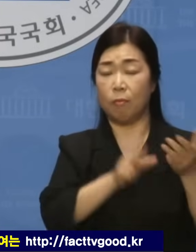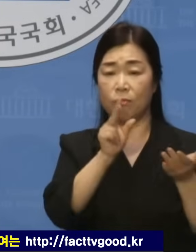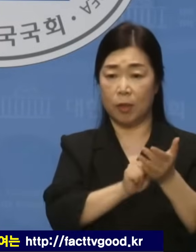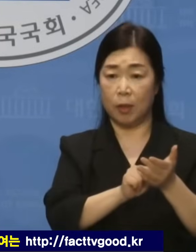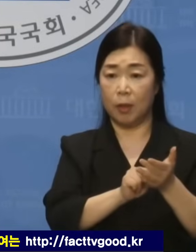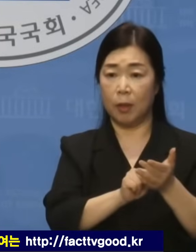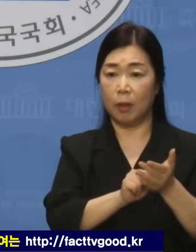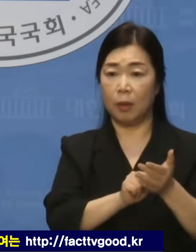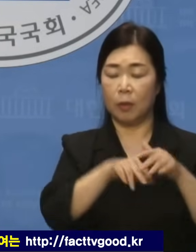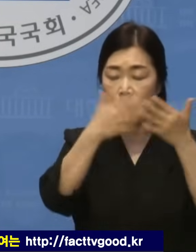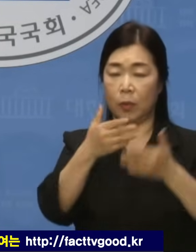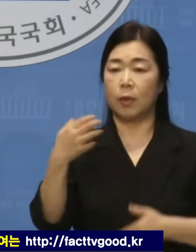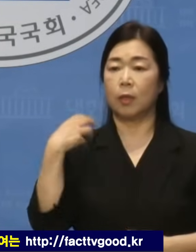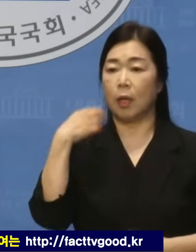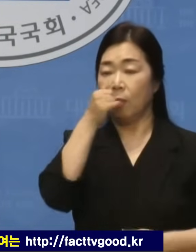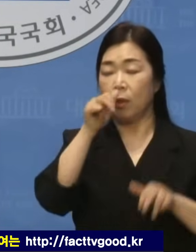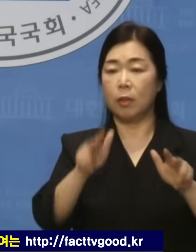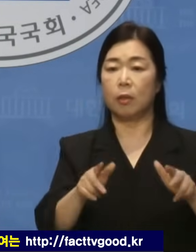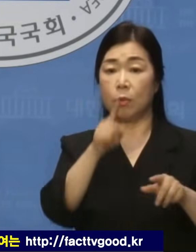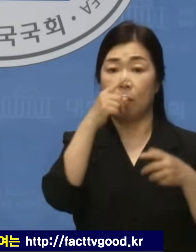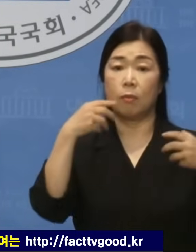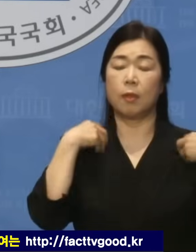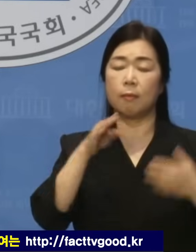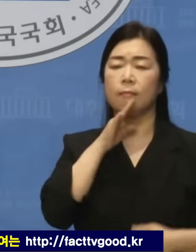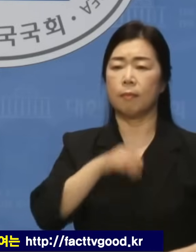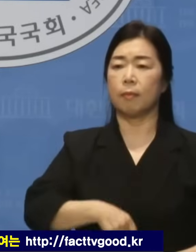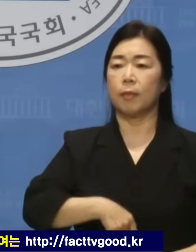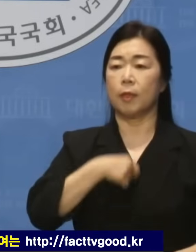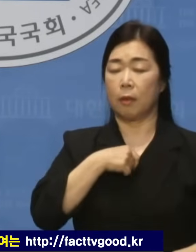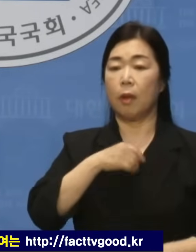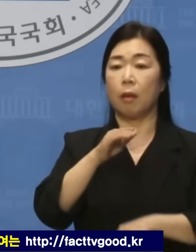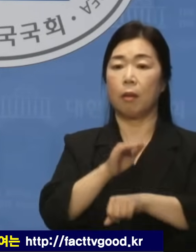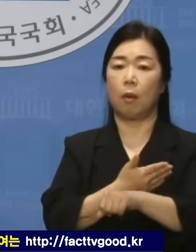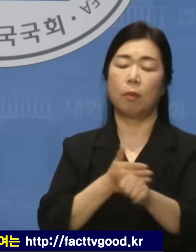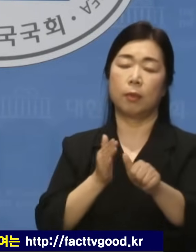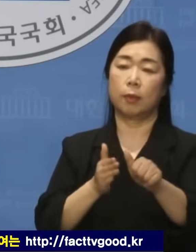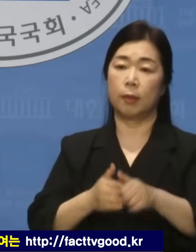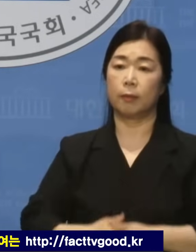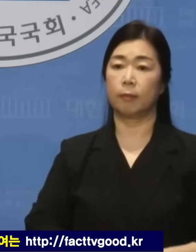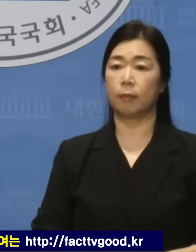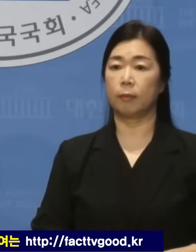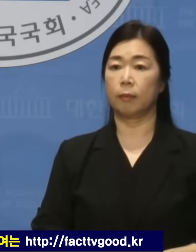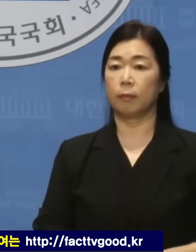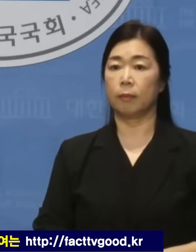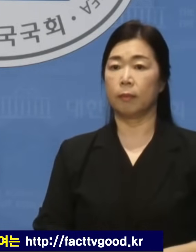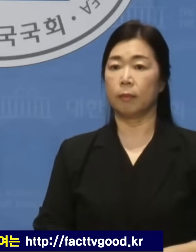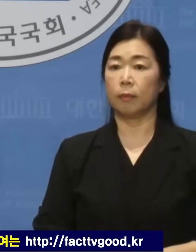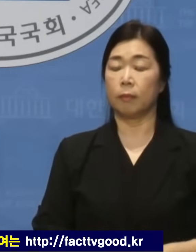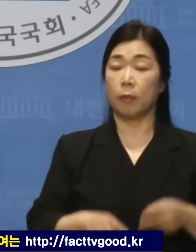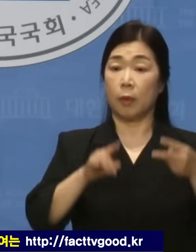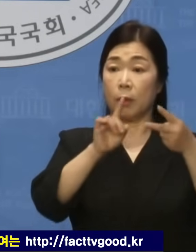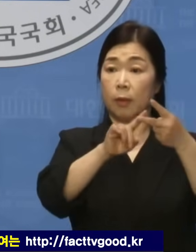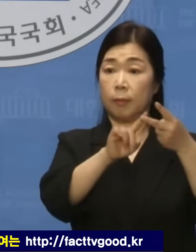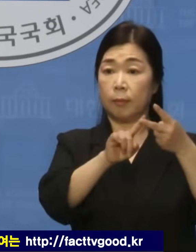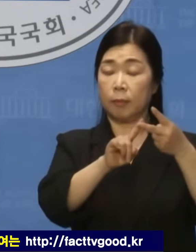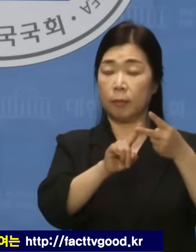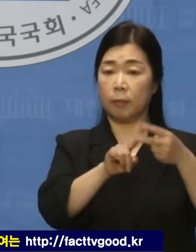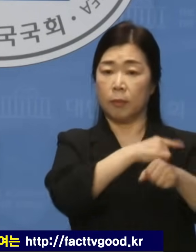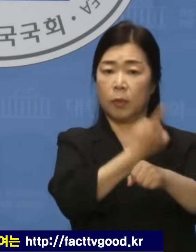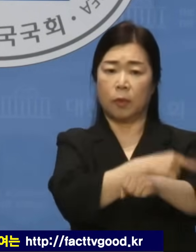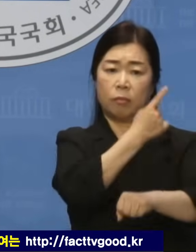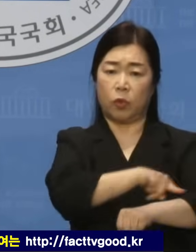책임이 있는 현 정부의 진정성 있는 사과를 촉구한다. 둘,